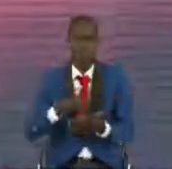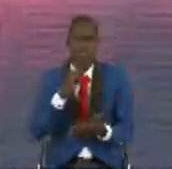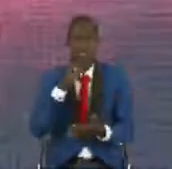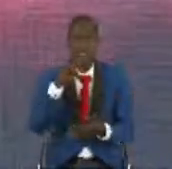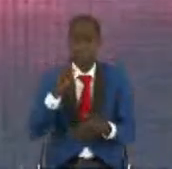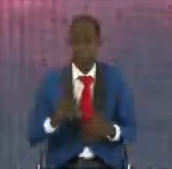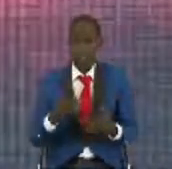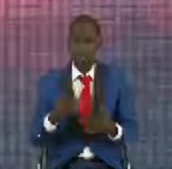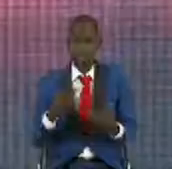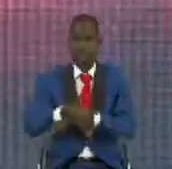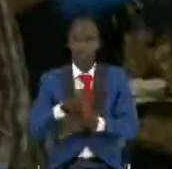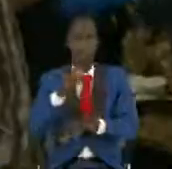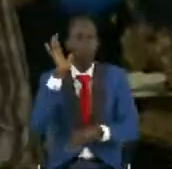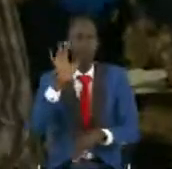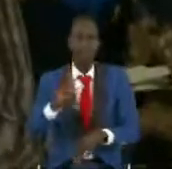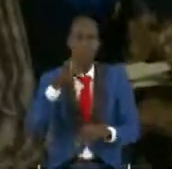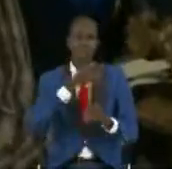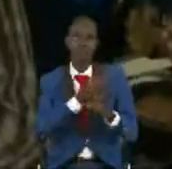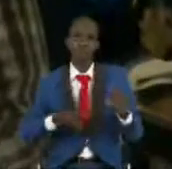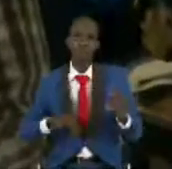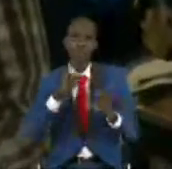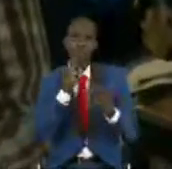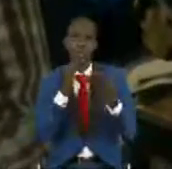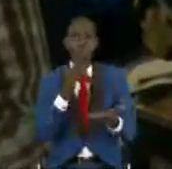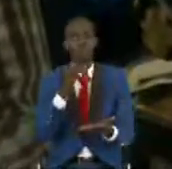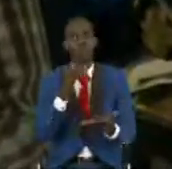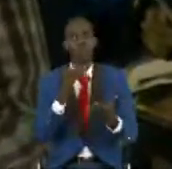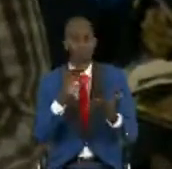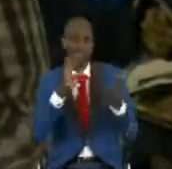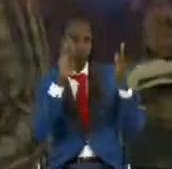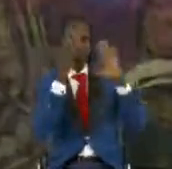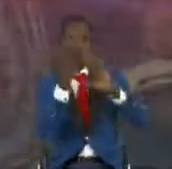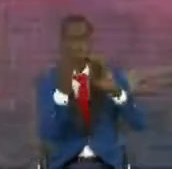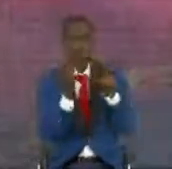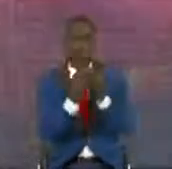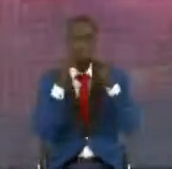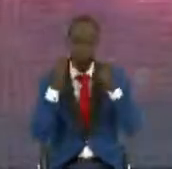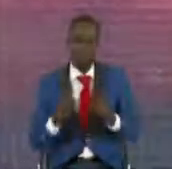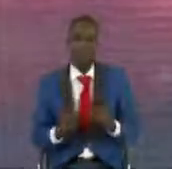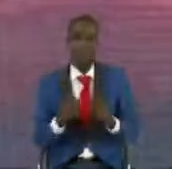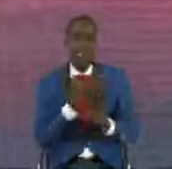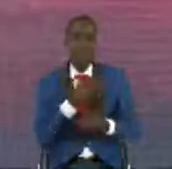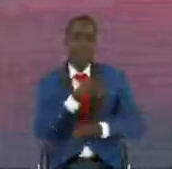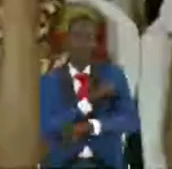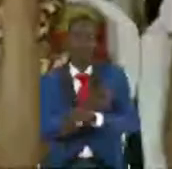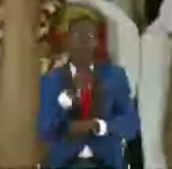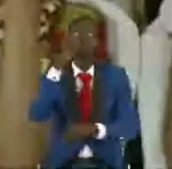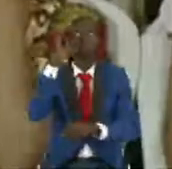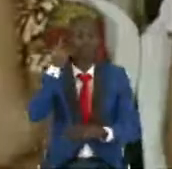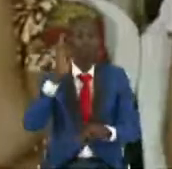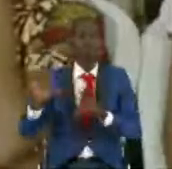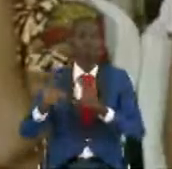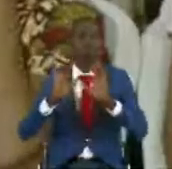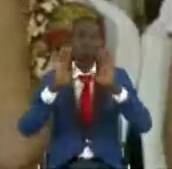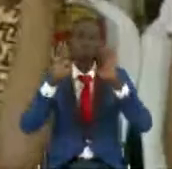soir, Dieu est à tes côtés. Là, par sa puissance, il est là avec son autorité. Et il fera des prodiges dans ta